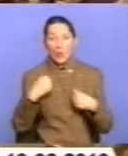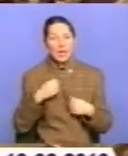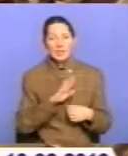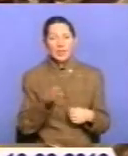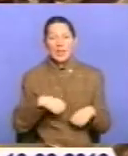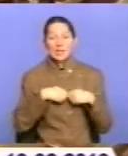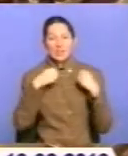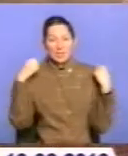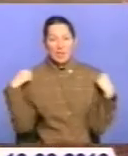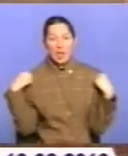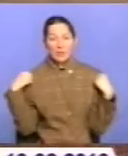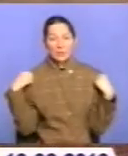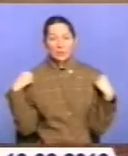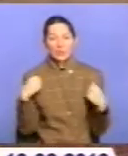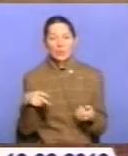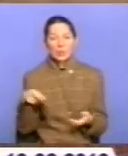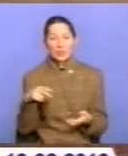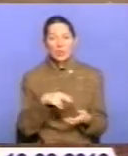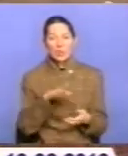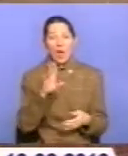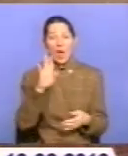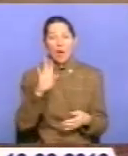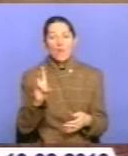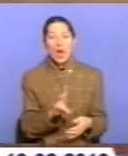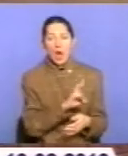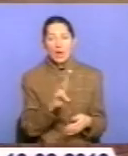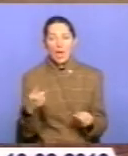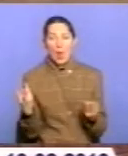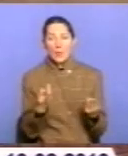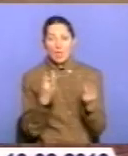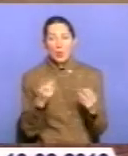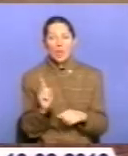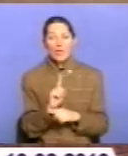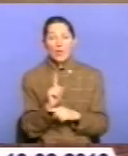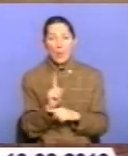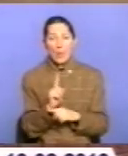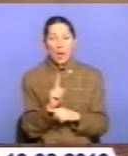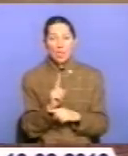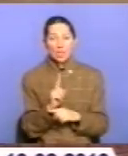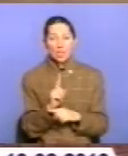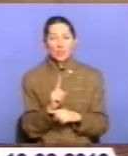не скинув. Заліз в храм, запалив лампадки і